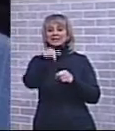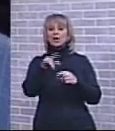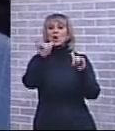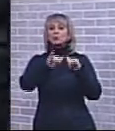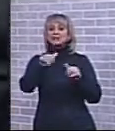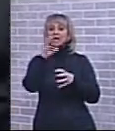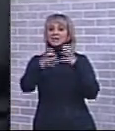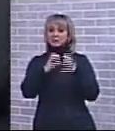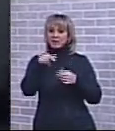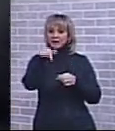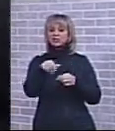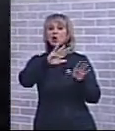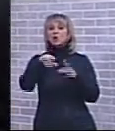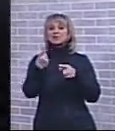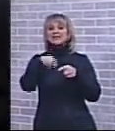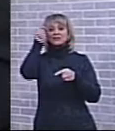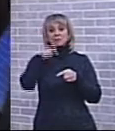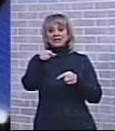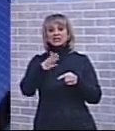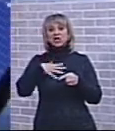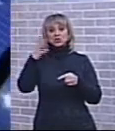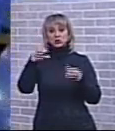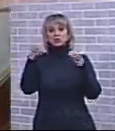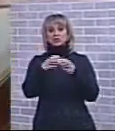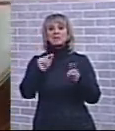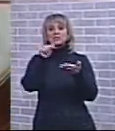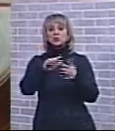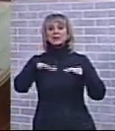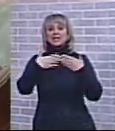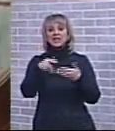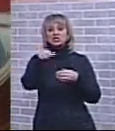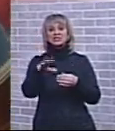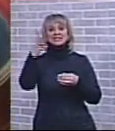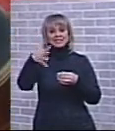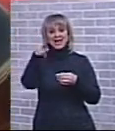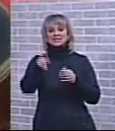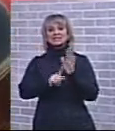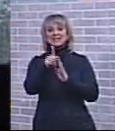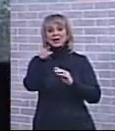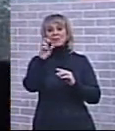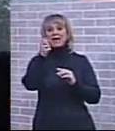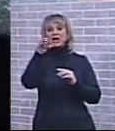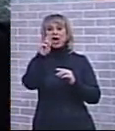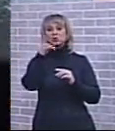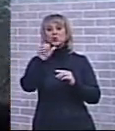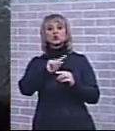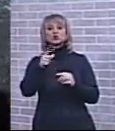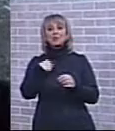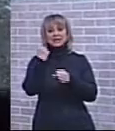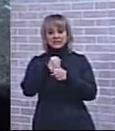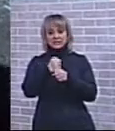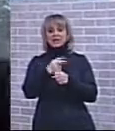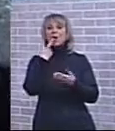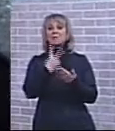музее космонавтики. После того визита нашей съемочной группе поступило предложение снять старт на Байконуре. Что мы и сделали.